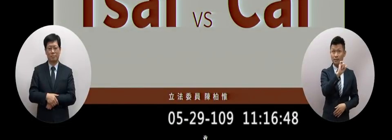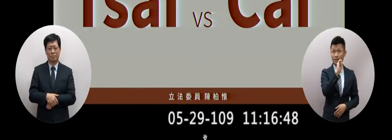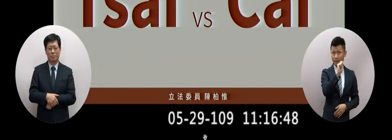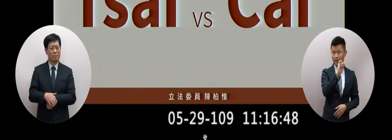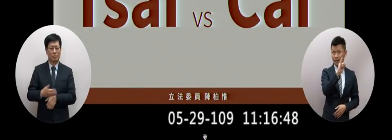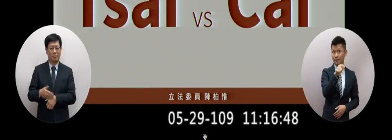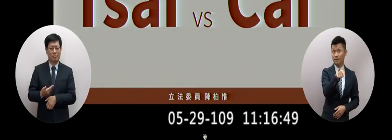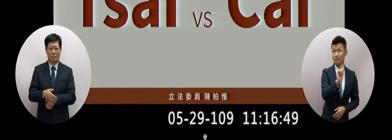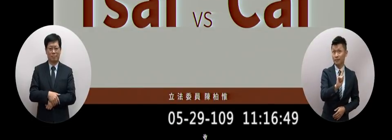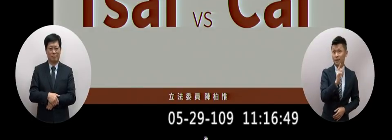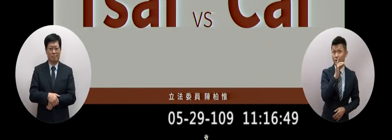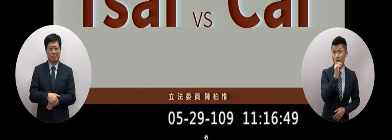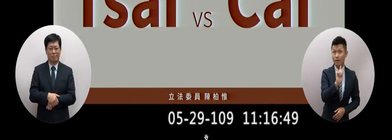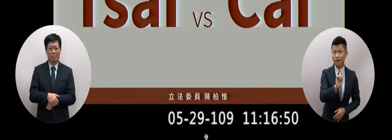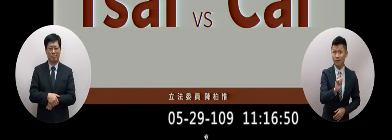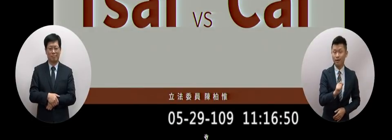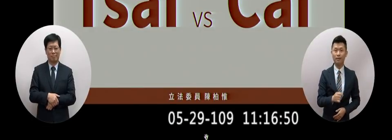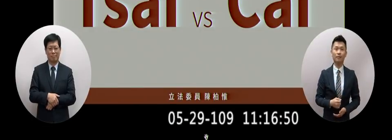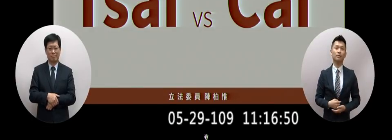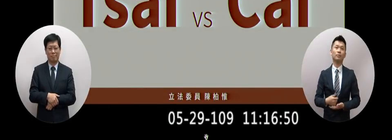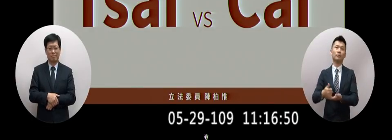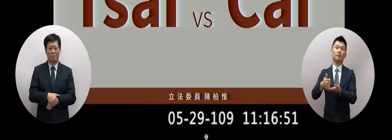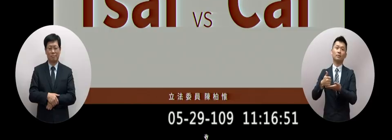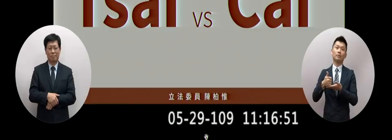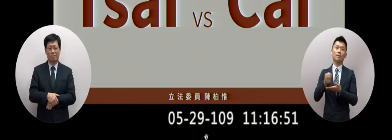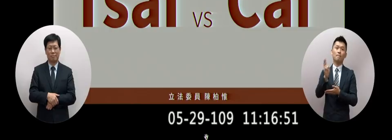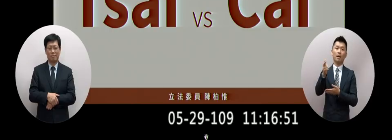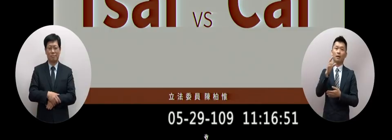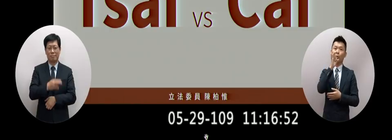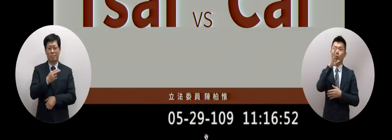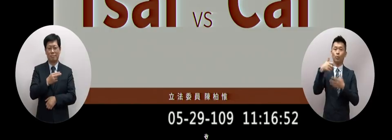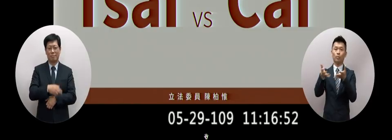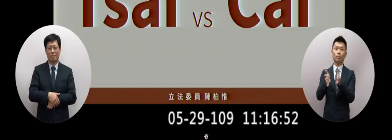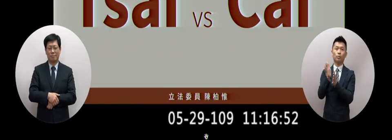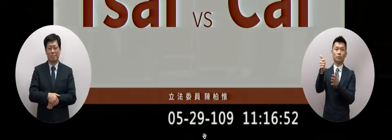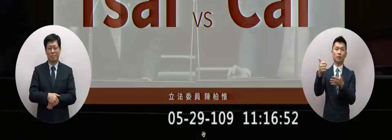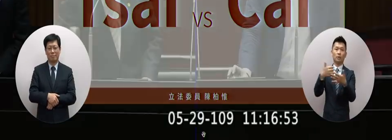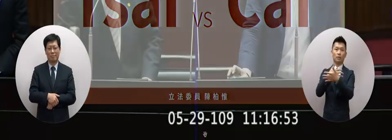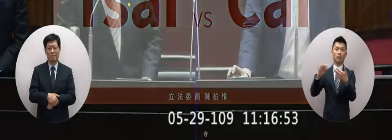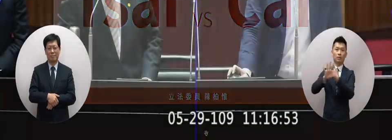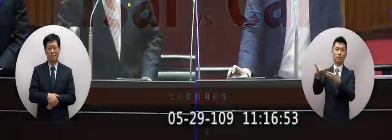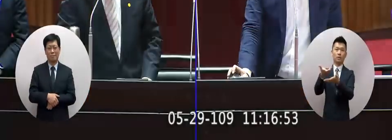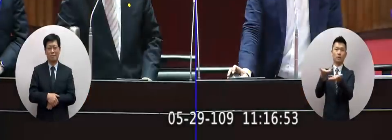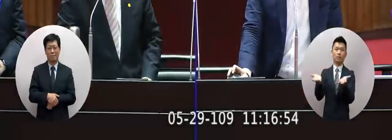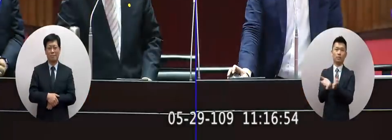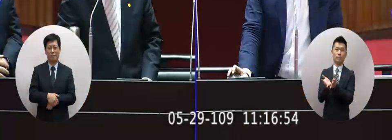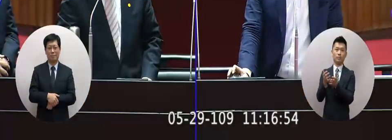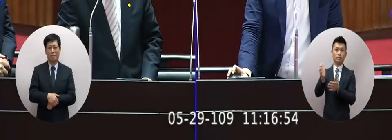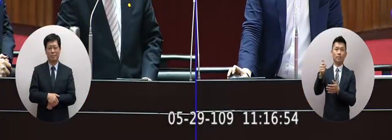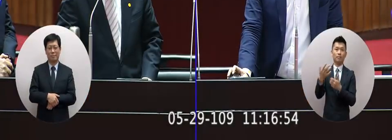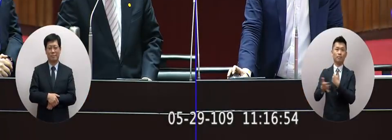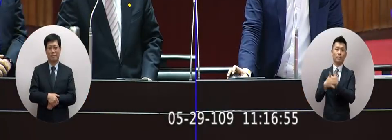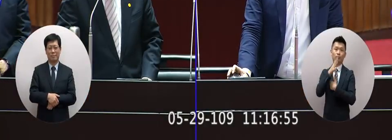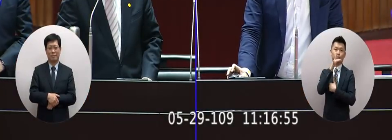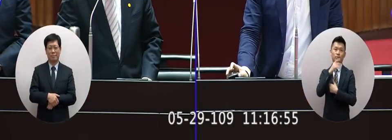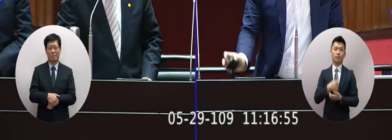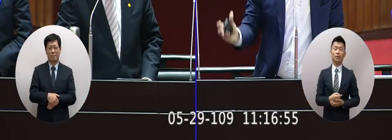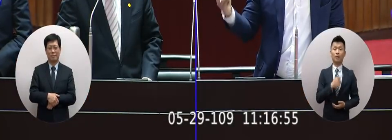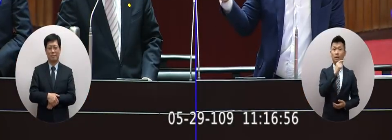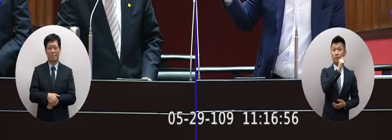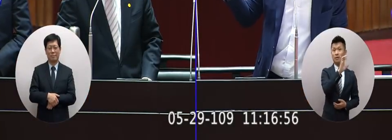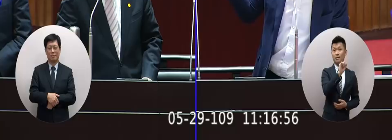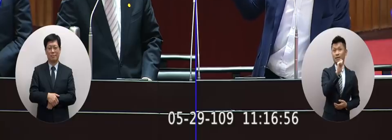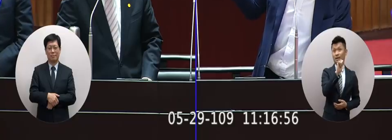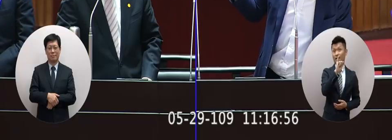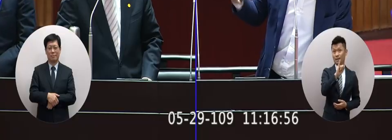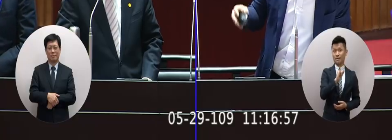这我袂晓念啦。 咱邀请吴部长，外交部长，帮我念看麦。T S A I